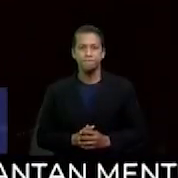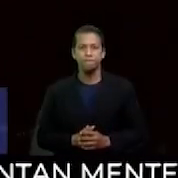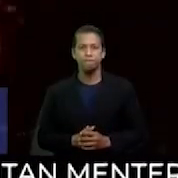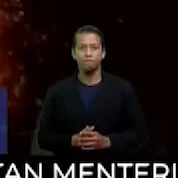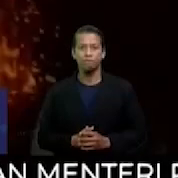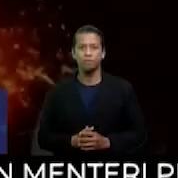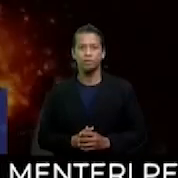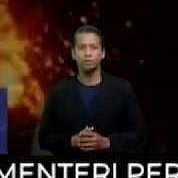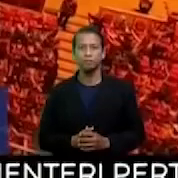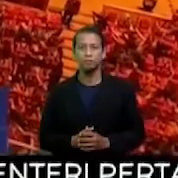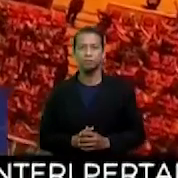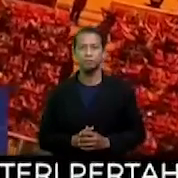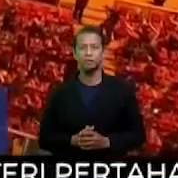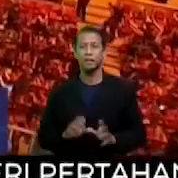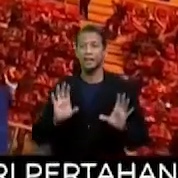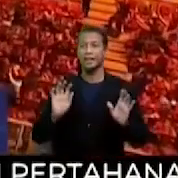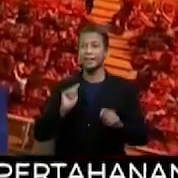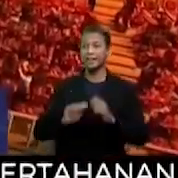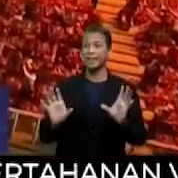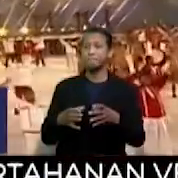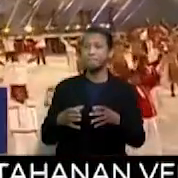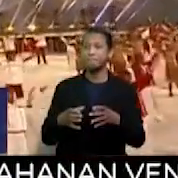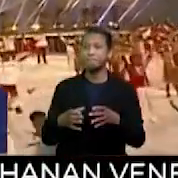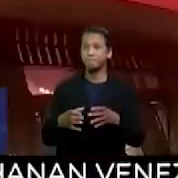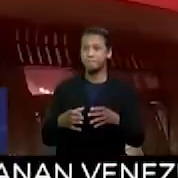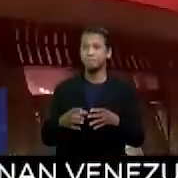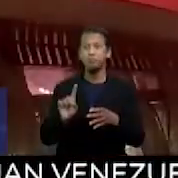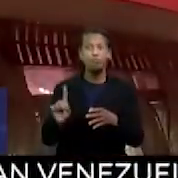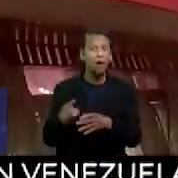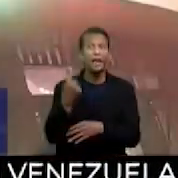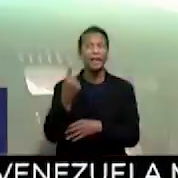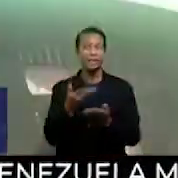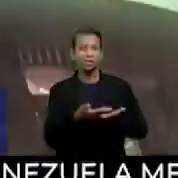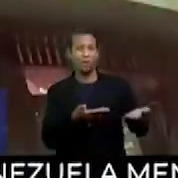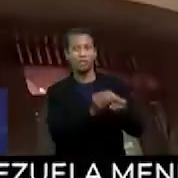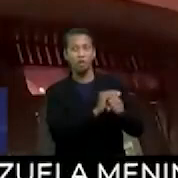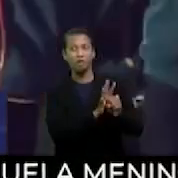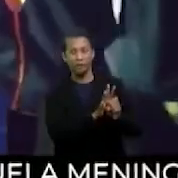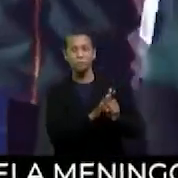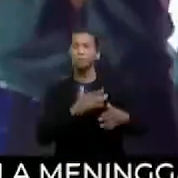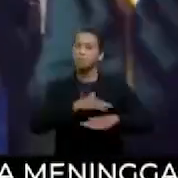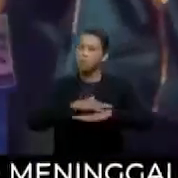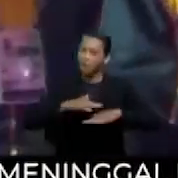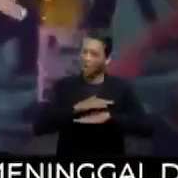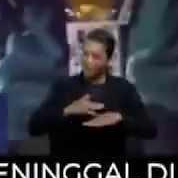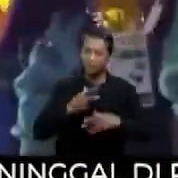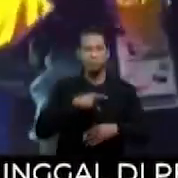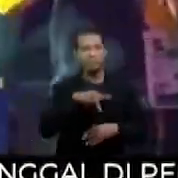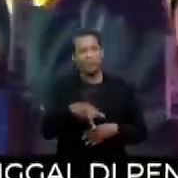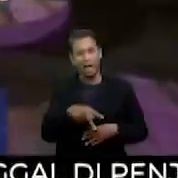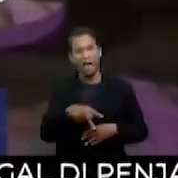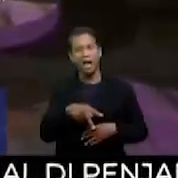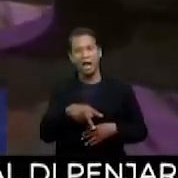digelar di tengah pandemic of its nine ten setiap atlet maupun official yang berlaga di Pon ke-20 Papua memiliki resiko terpapar virus